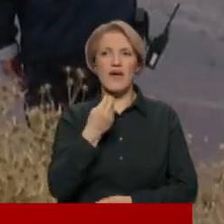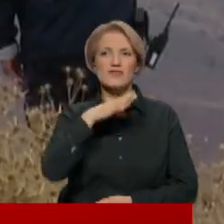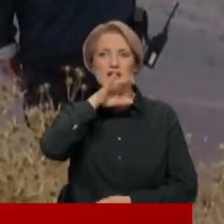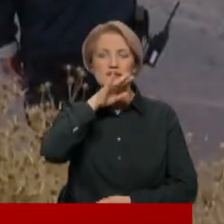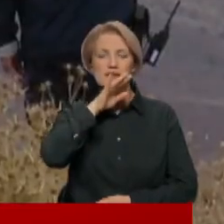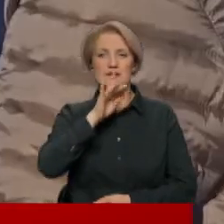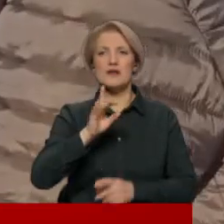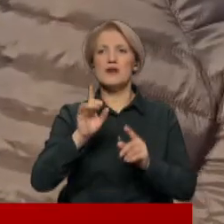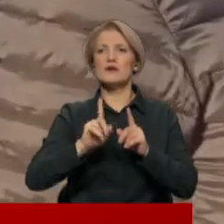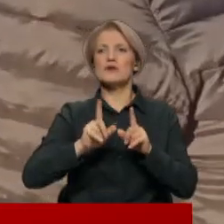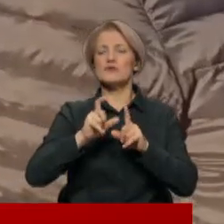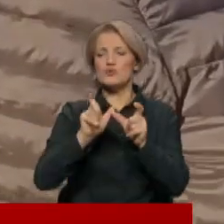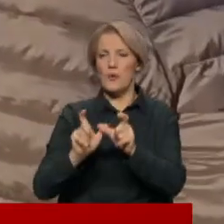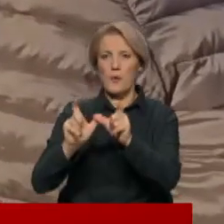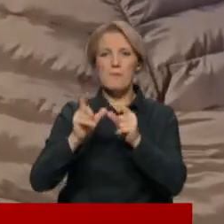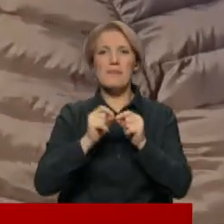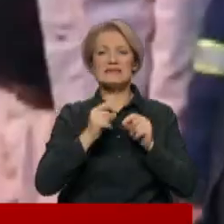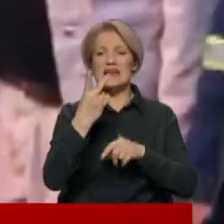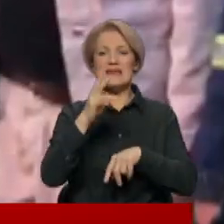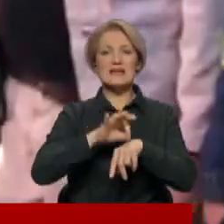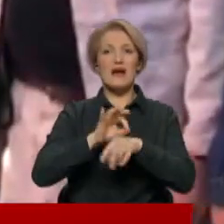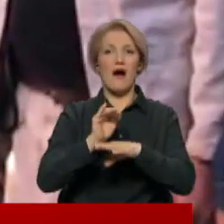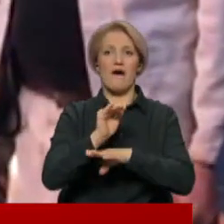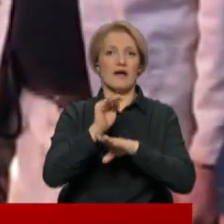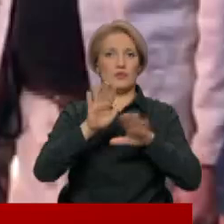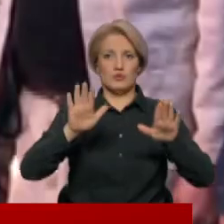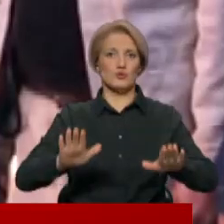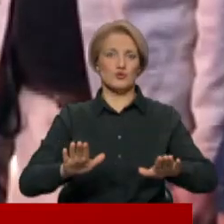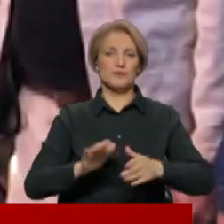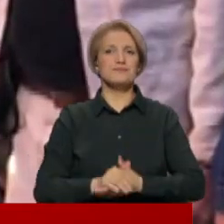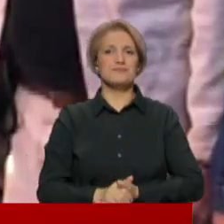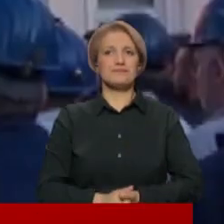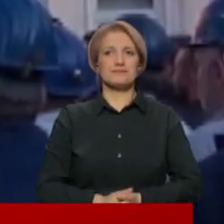batıya, kuzeyden güneye 2 dakikalığına hayat durdu.